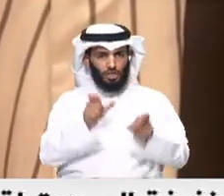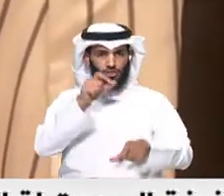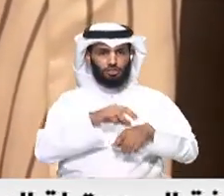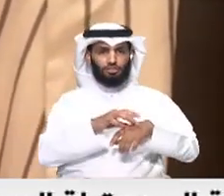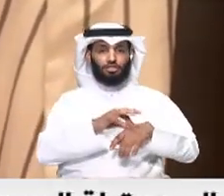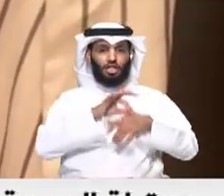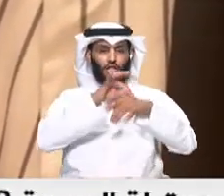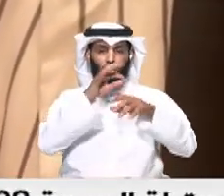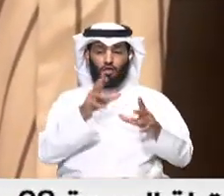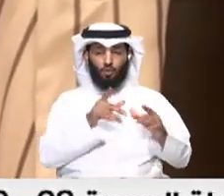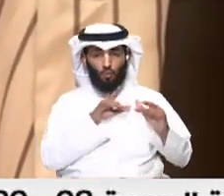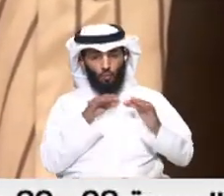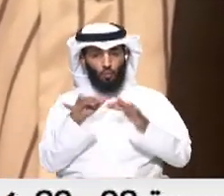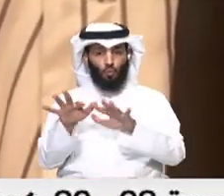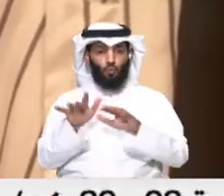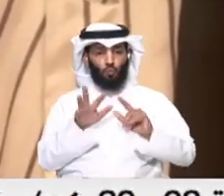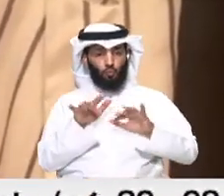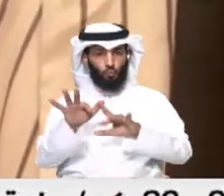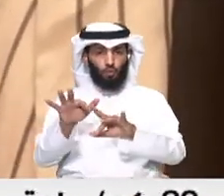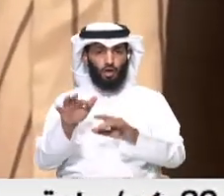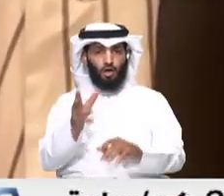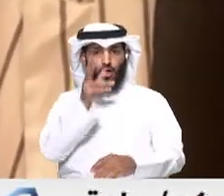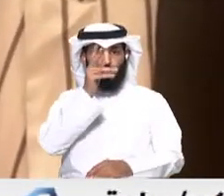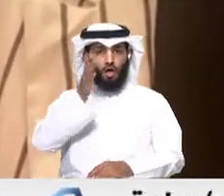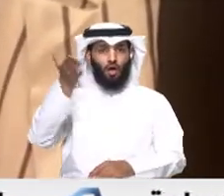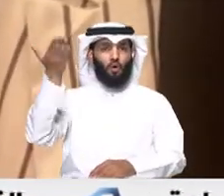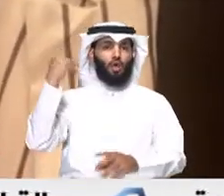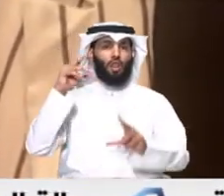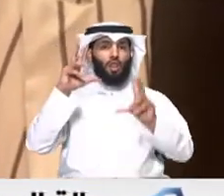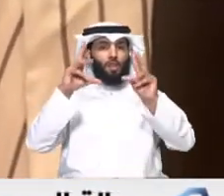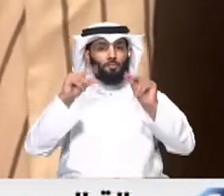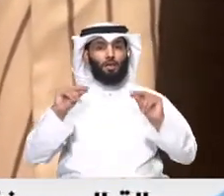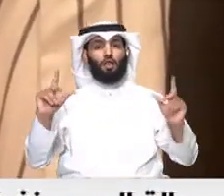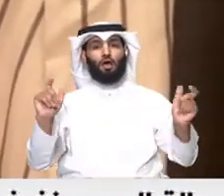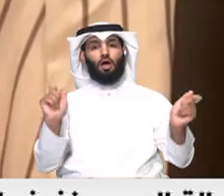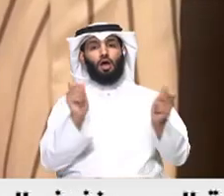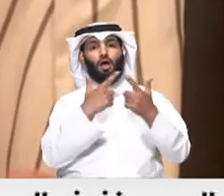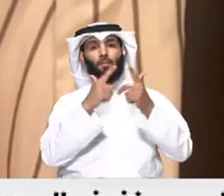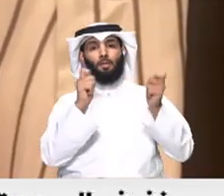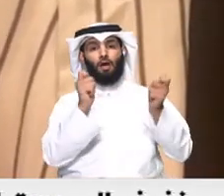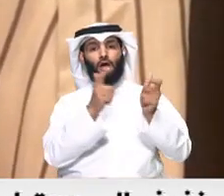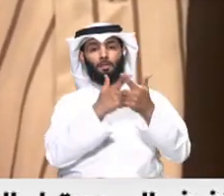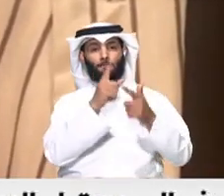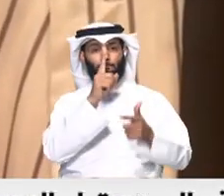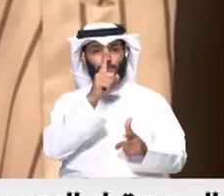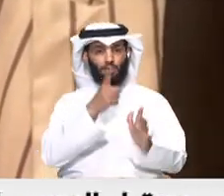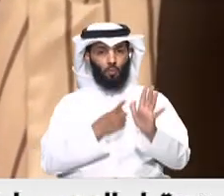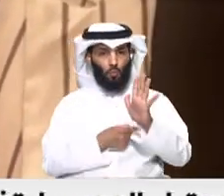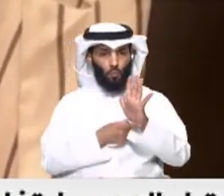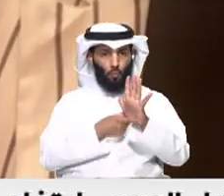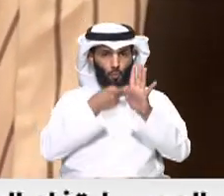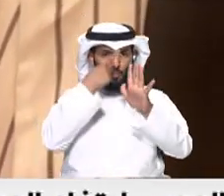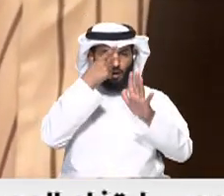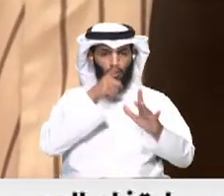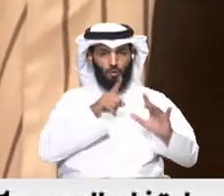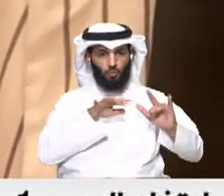في تاريخ الحروب التي مرت على لبنان، وخاصة وأن البلاد ليس لديها أي ملاجئ تذهب